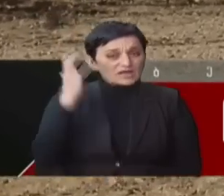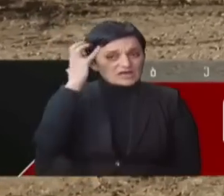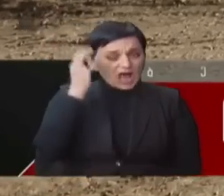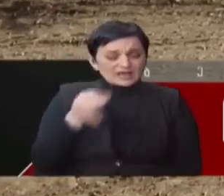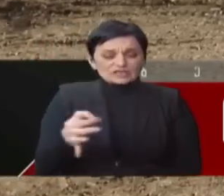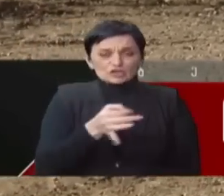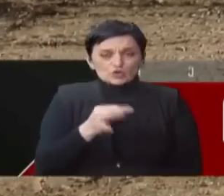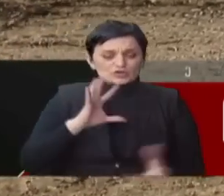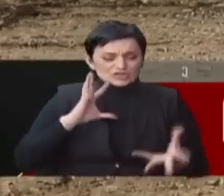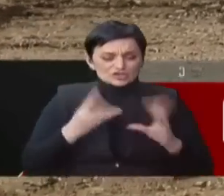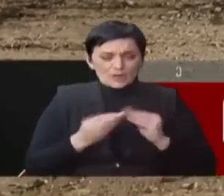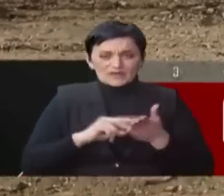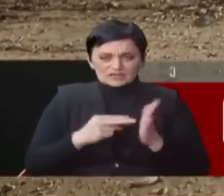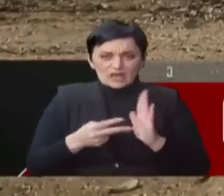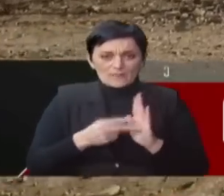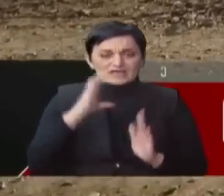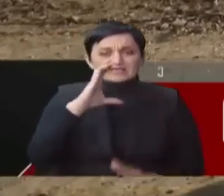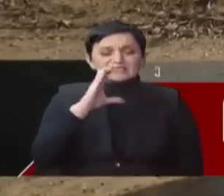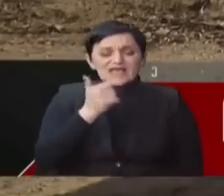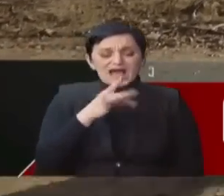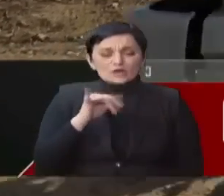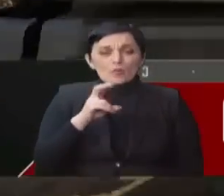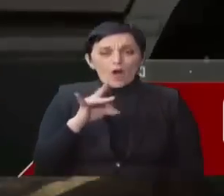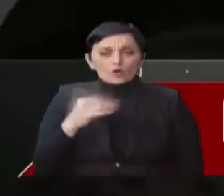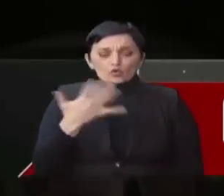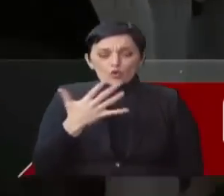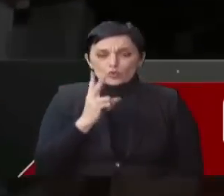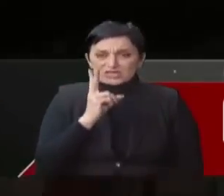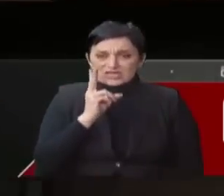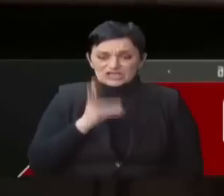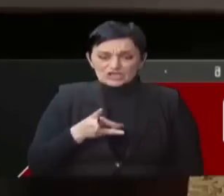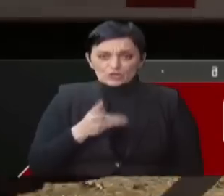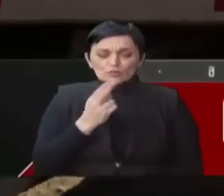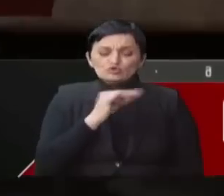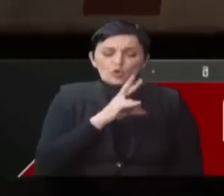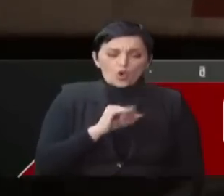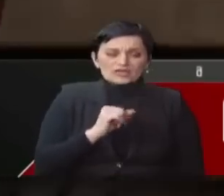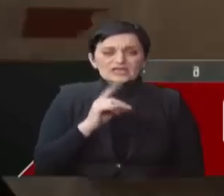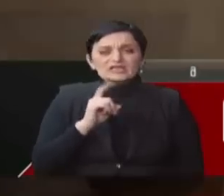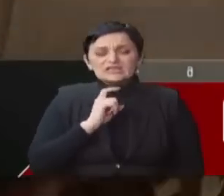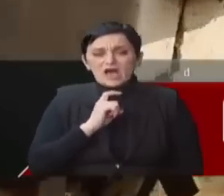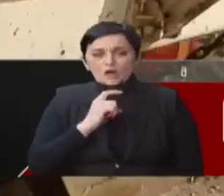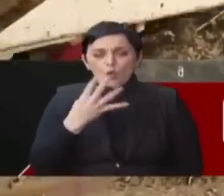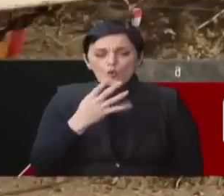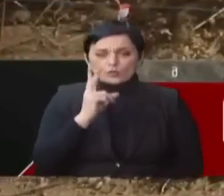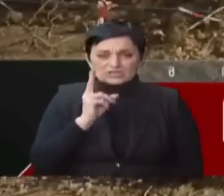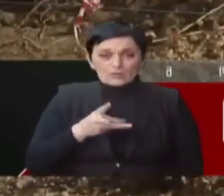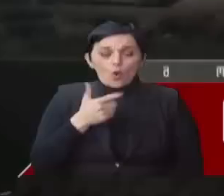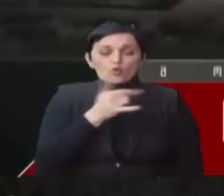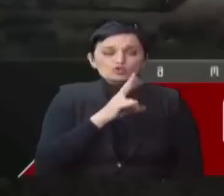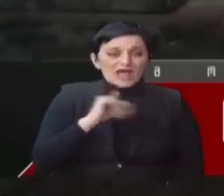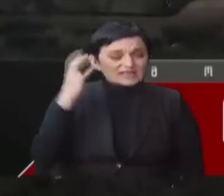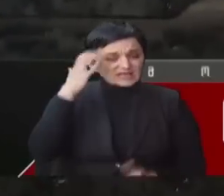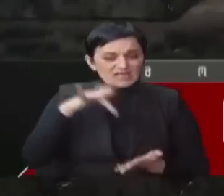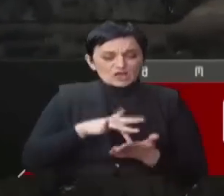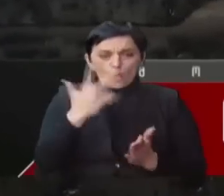Კახეთის რეგიონში ჯამში დაგეგმილია საგარეჯო ბაკურციხის 50 კილომეტრიანი, წნორი ლაგოდეხის 40 კილომეტრიანი და გურჯაანი